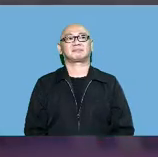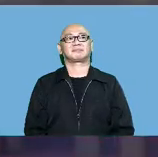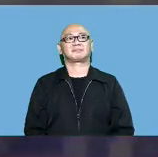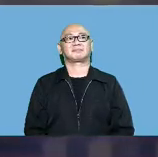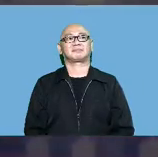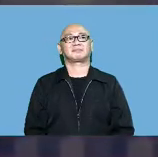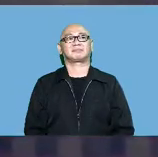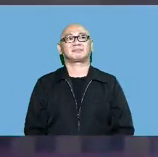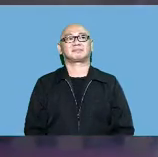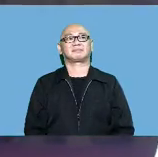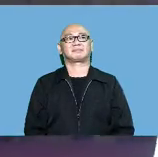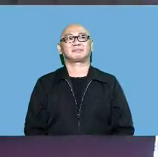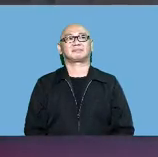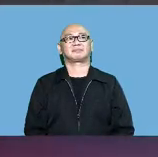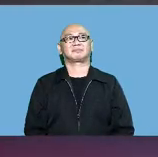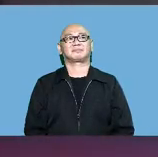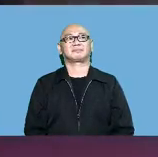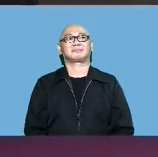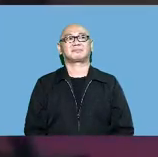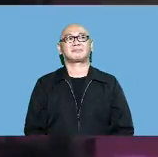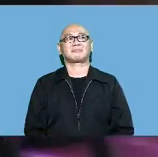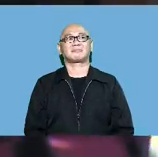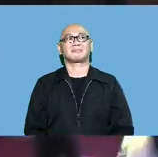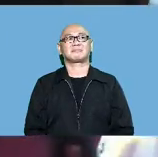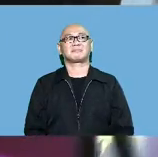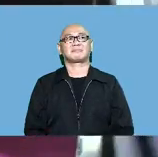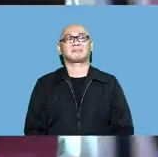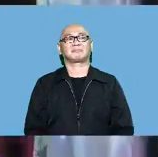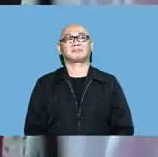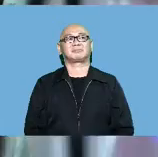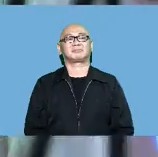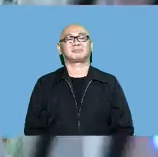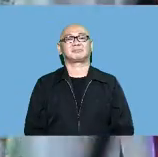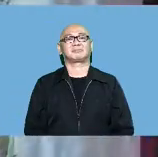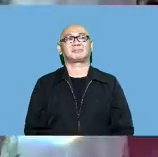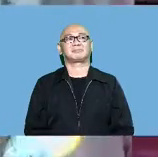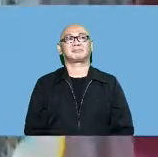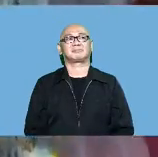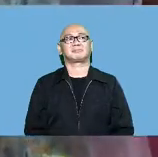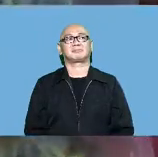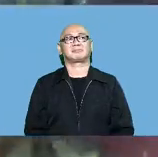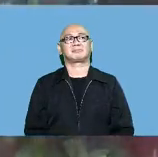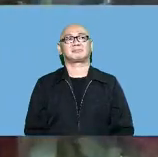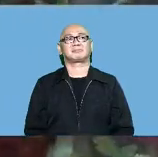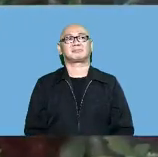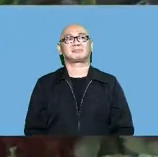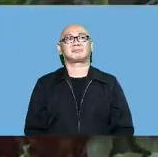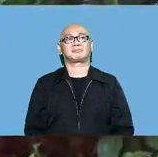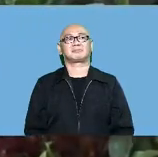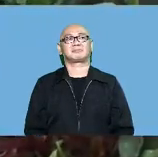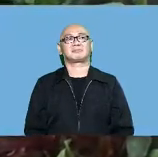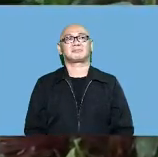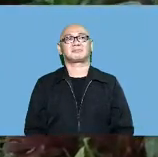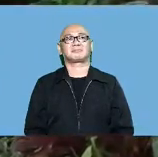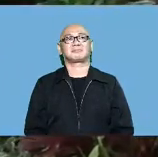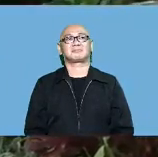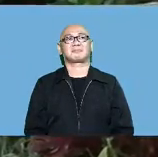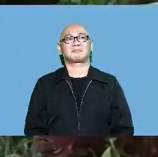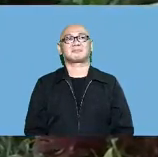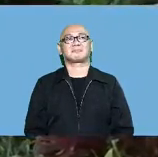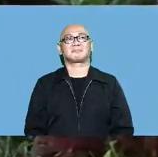Bapak Ibu boleh joget bersama ya, jempolnya ya. Bersama Intan di sini. Selamat pagi semuanya.